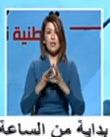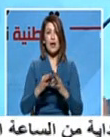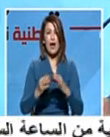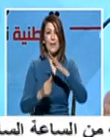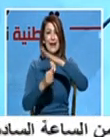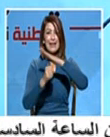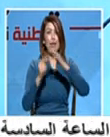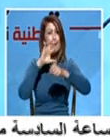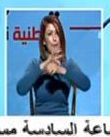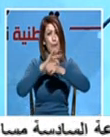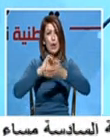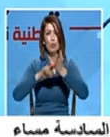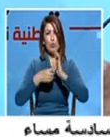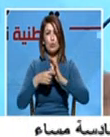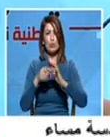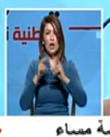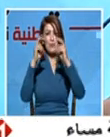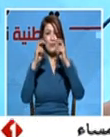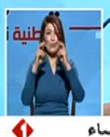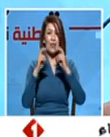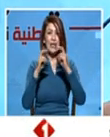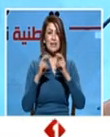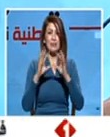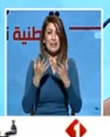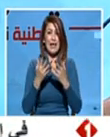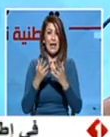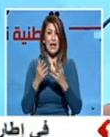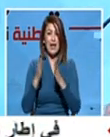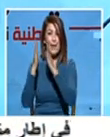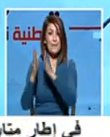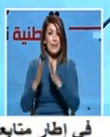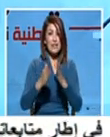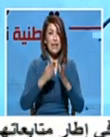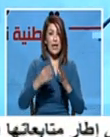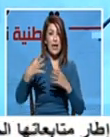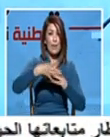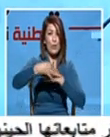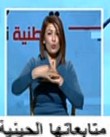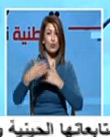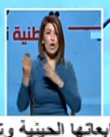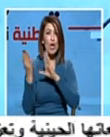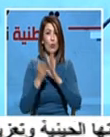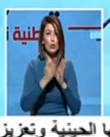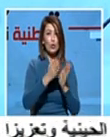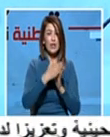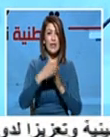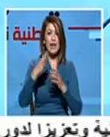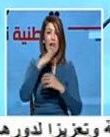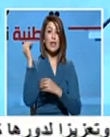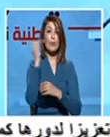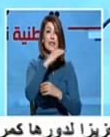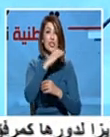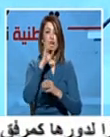فيها، حتى لا يصير ضغط وقع تقسيم المسالك بالنسبة لكوفيد وبالنسبة للمسالك الاستعجالية